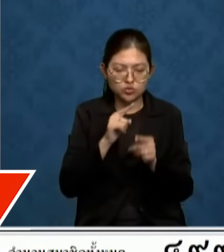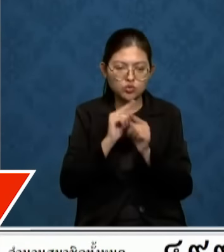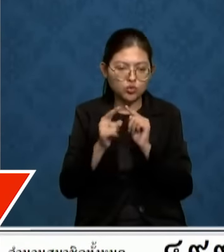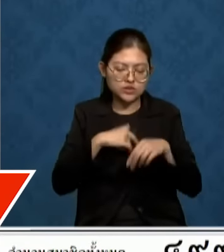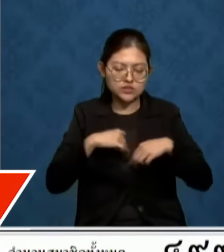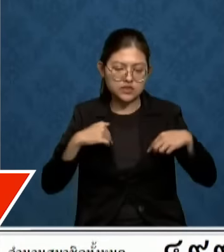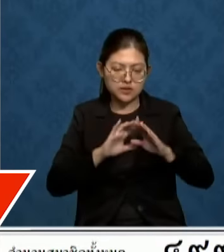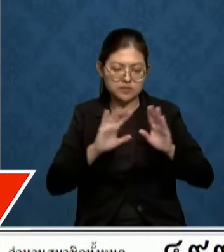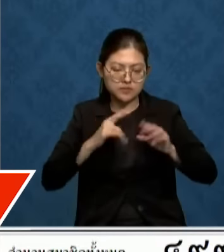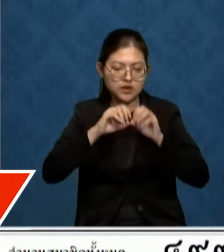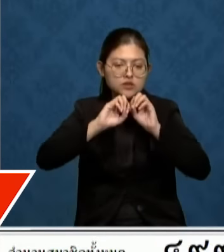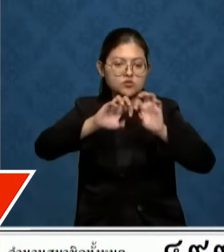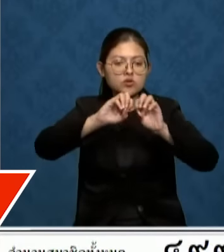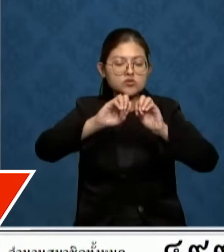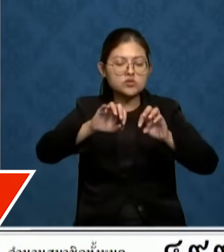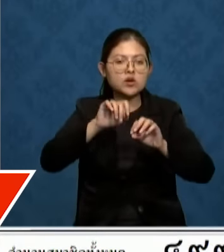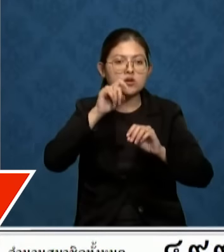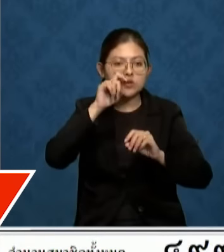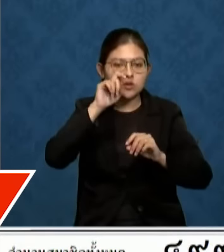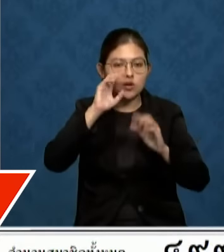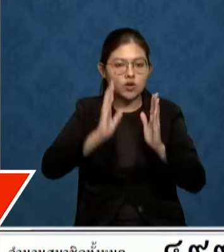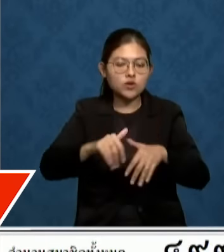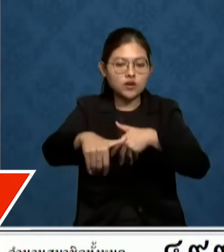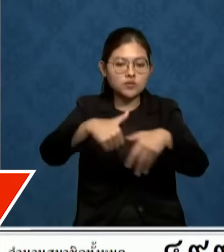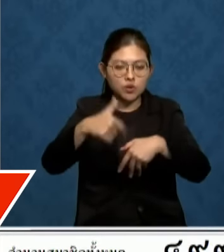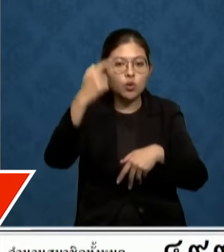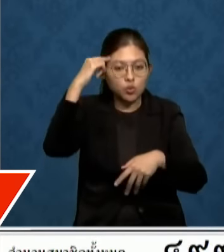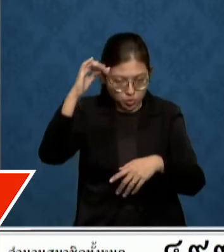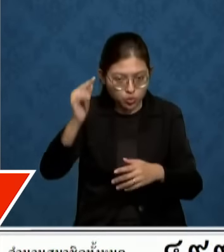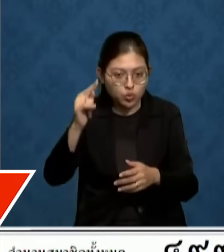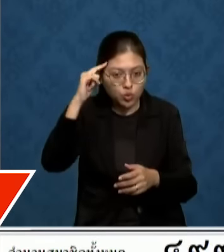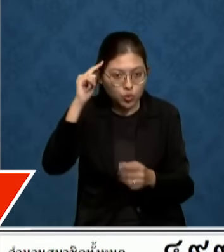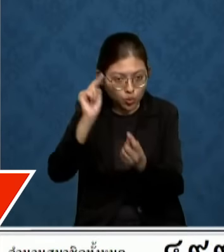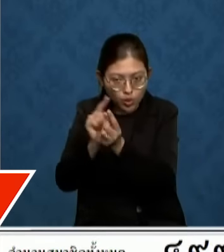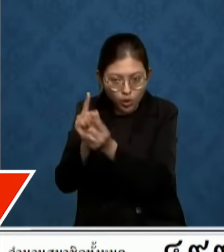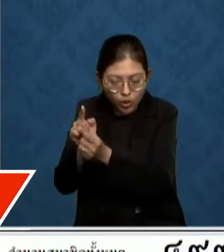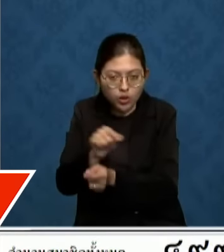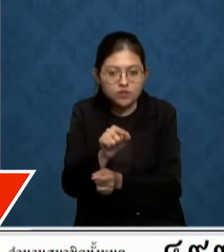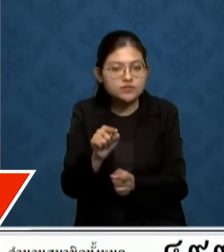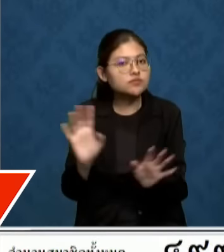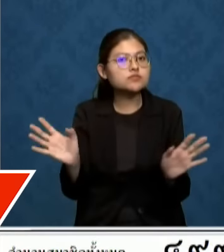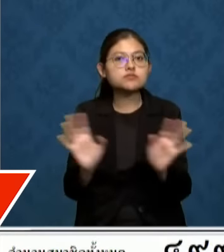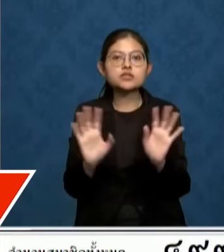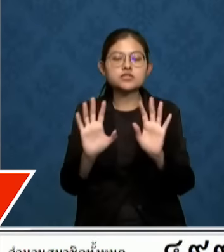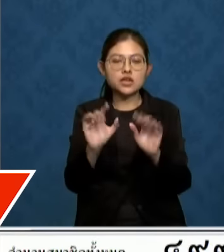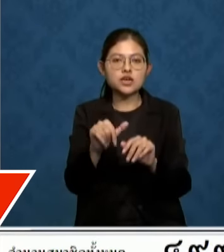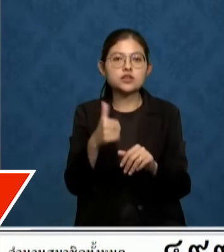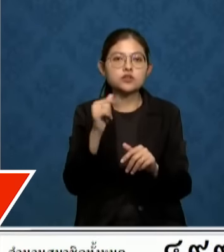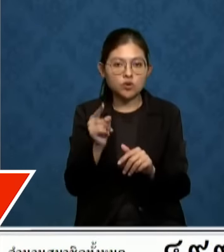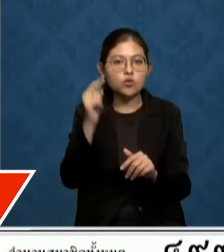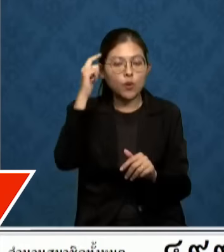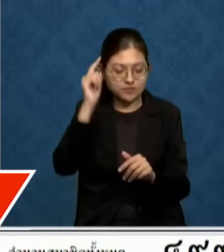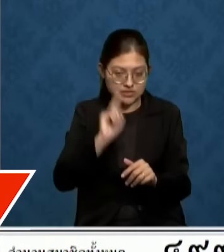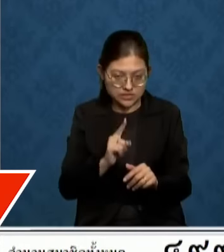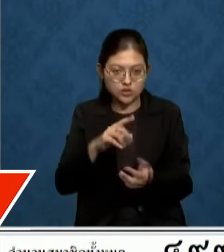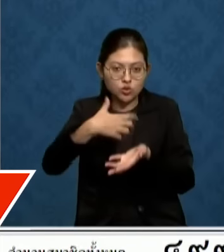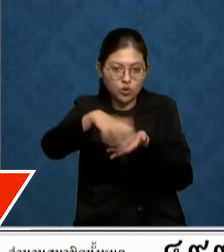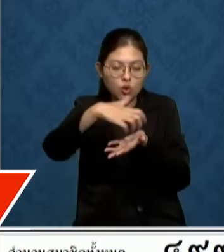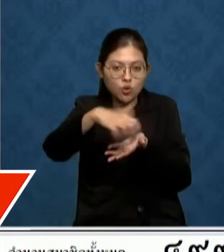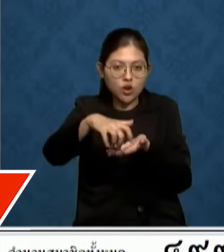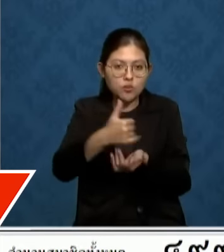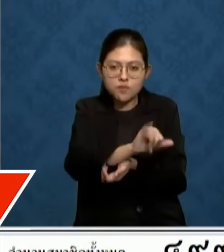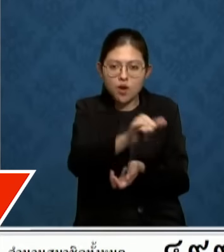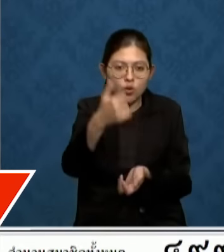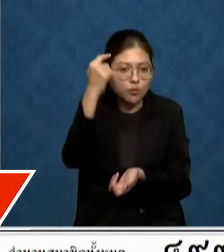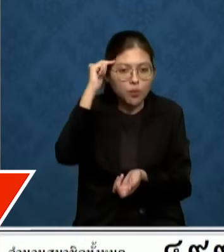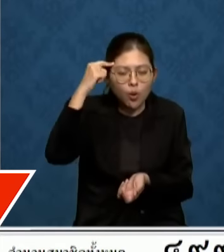ครับว่าประาชนทั้งหมดนะครับรู้จักปลาหมอคางดำไม่ใช่ครับคุยกันใหม่ครับเอาความจริงมาคุยบางท่านยัง